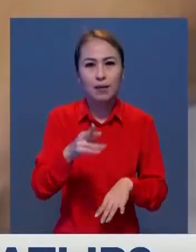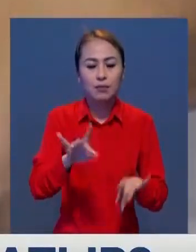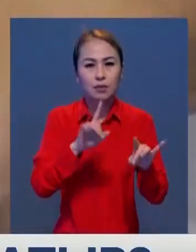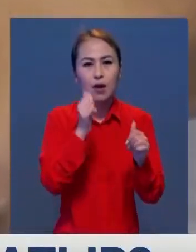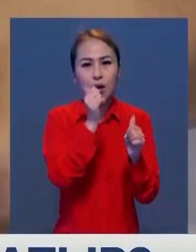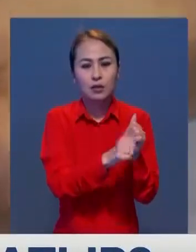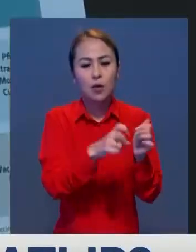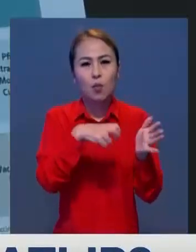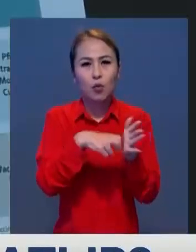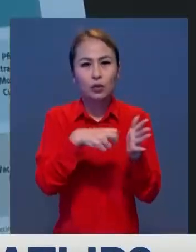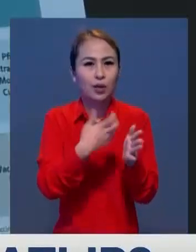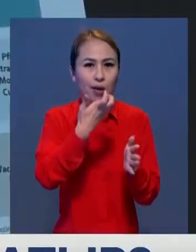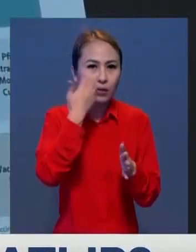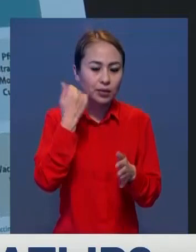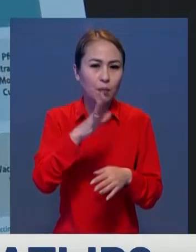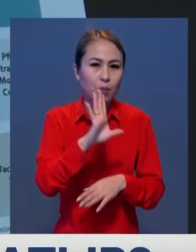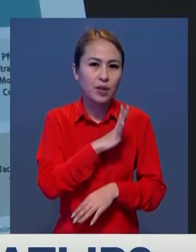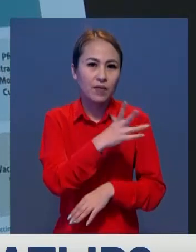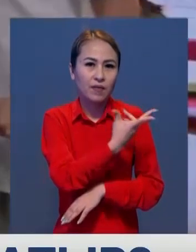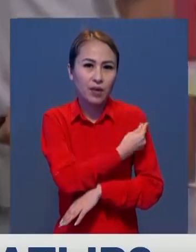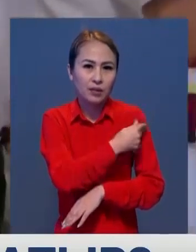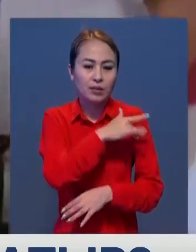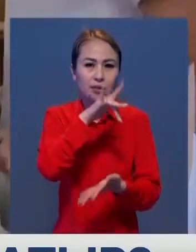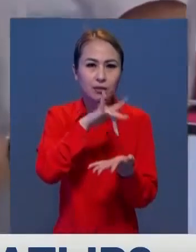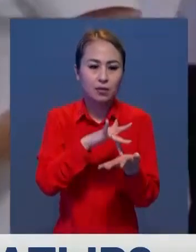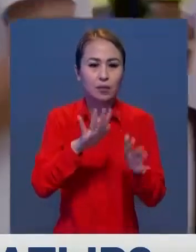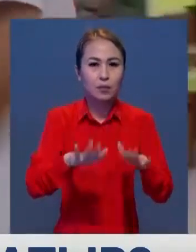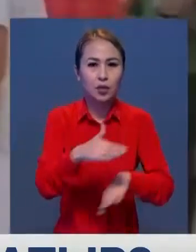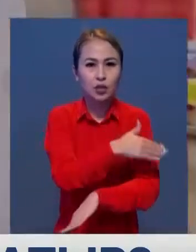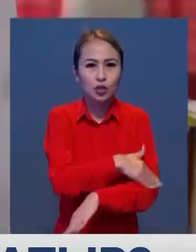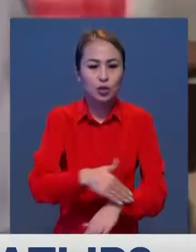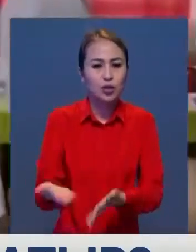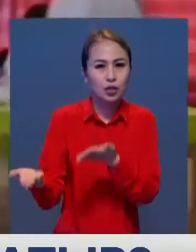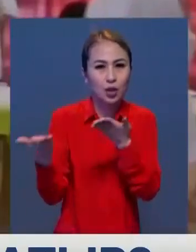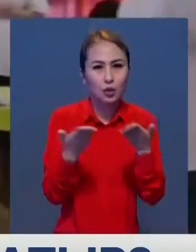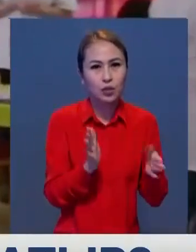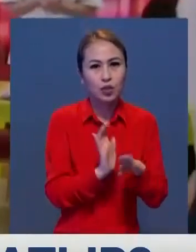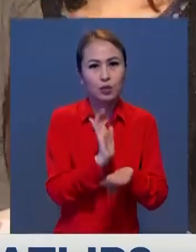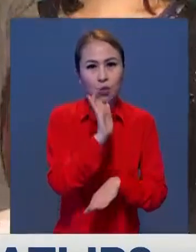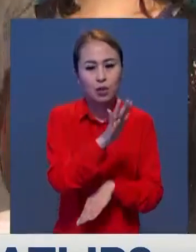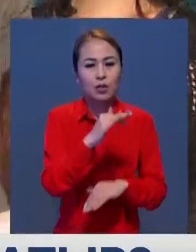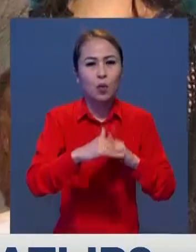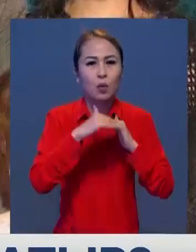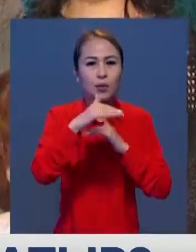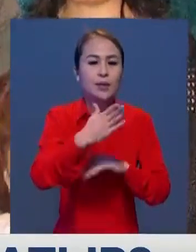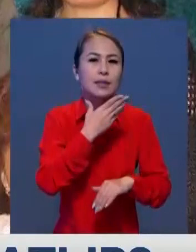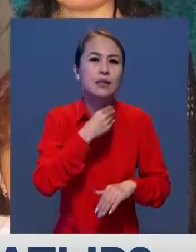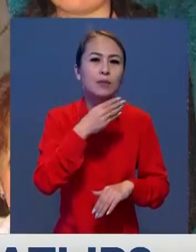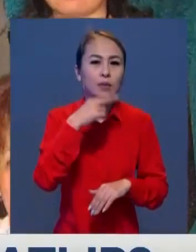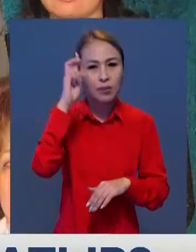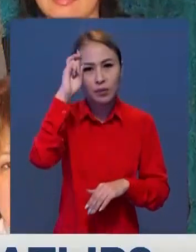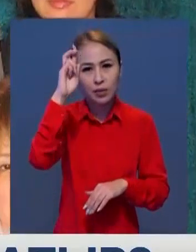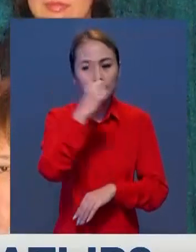қайсына пошта арқылы Тақаудағы вакциналау орталығының мекенжайы көрсетілген шақырту жіберіледі. Жалпы отандасымыз Семейдегі